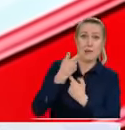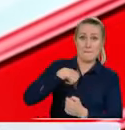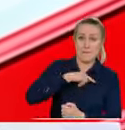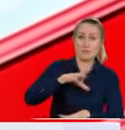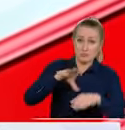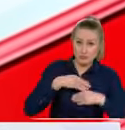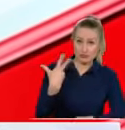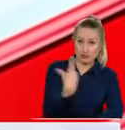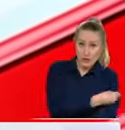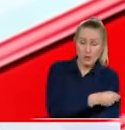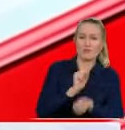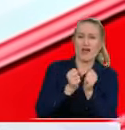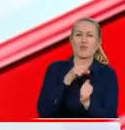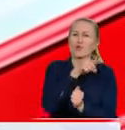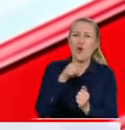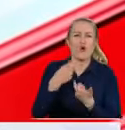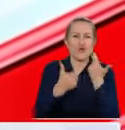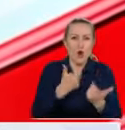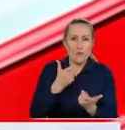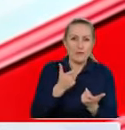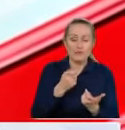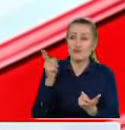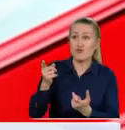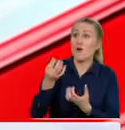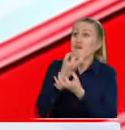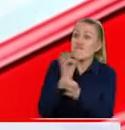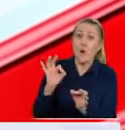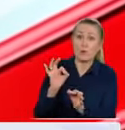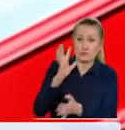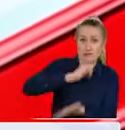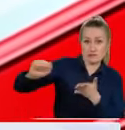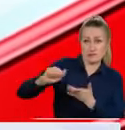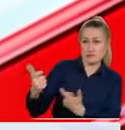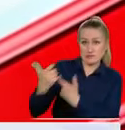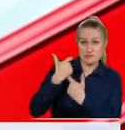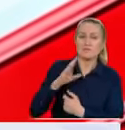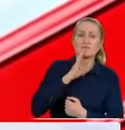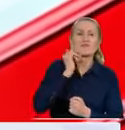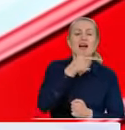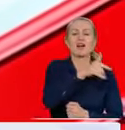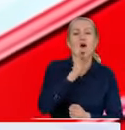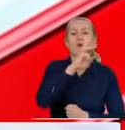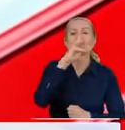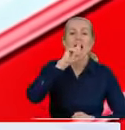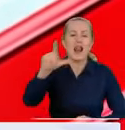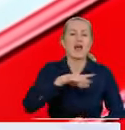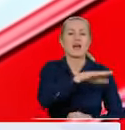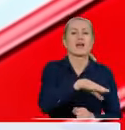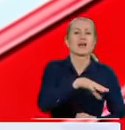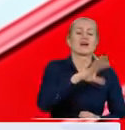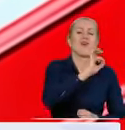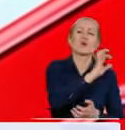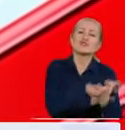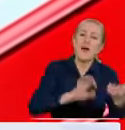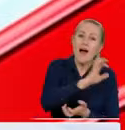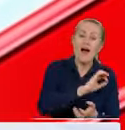albo jakichś tego typu zachowań, taką nam wolność odebrał, to tak jak w folwarku zwierzęcym czy w orwellowskim świecie,